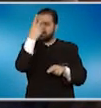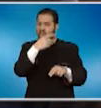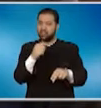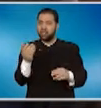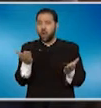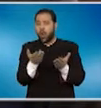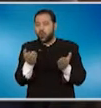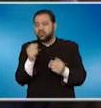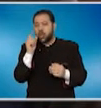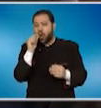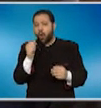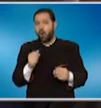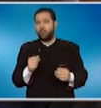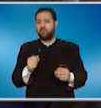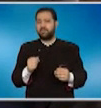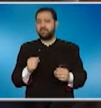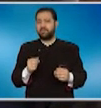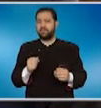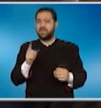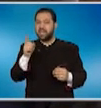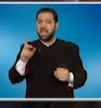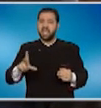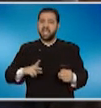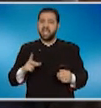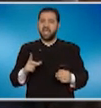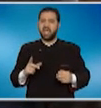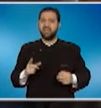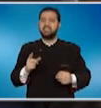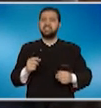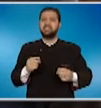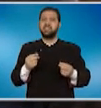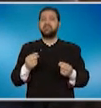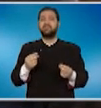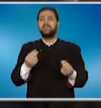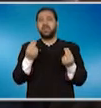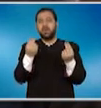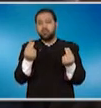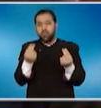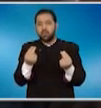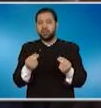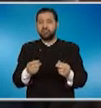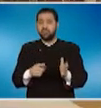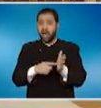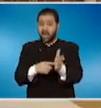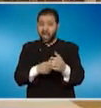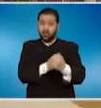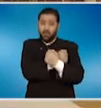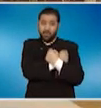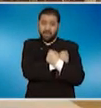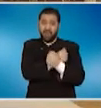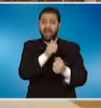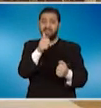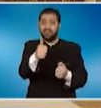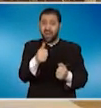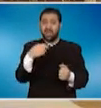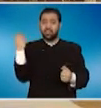propriu conștientizării noastre. Adică este un act de dezvăluire completă a iubirii lui Dumnezeu. Dumnezeu